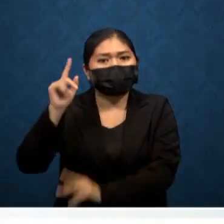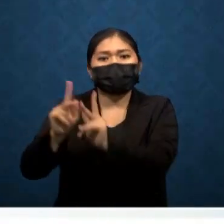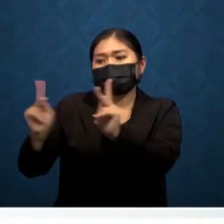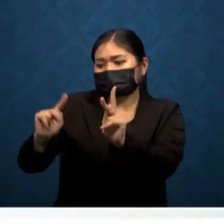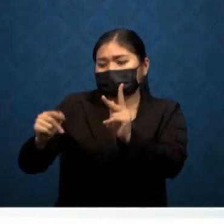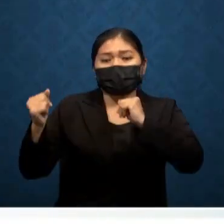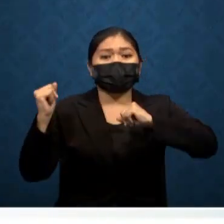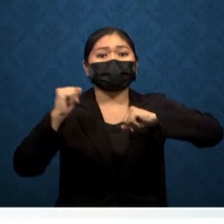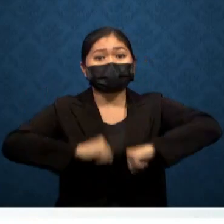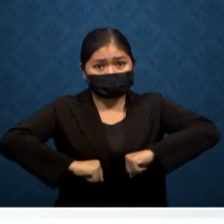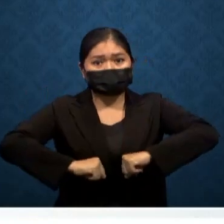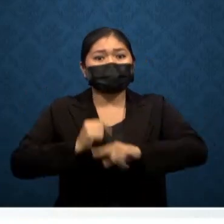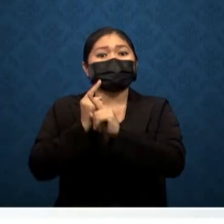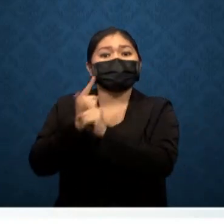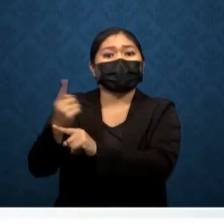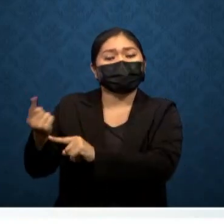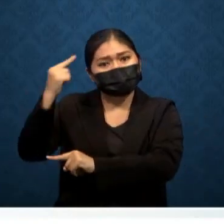ยงลงมะติตามที่เขามีความเห็น